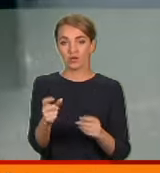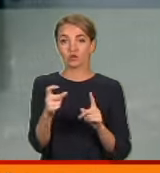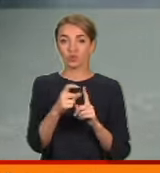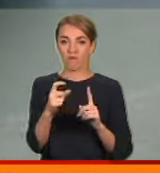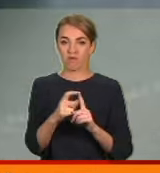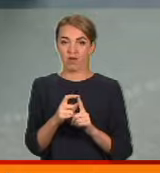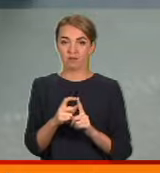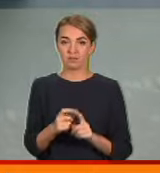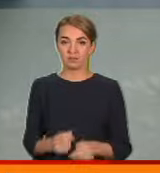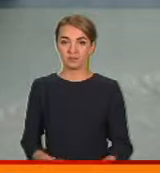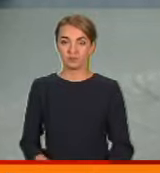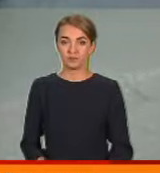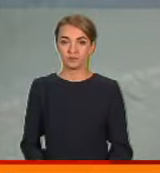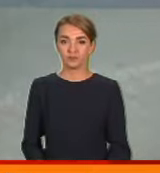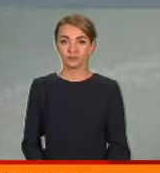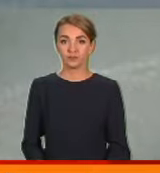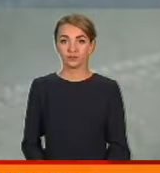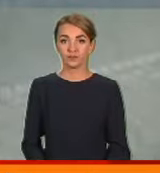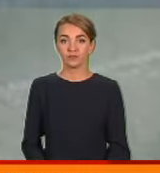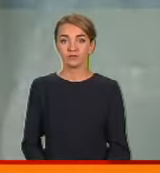словами.